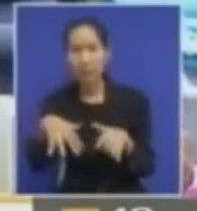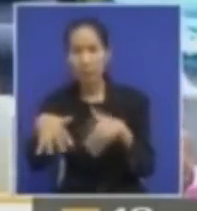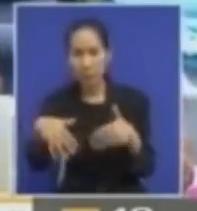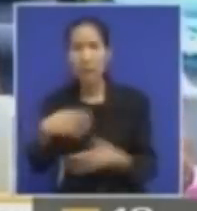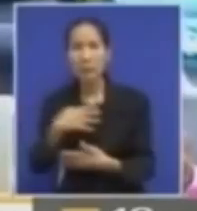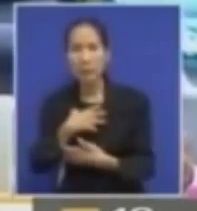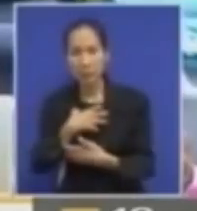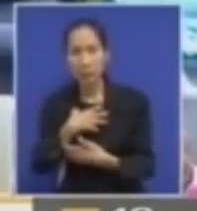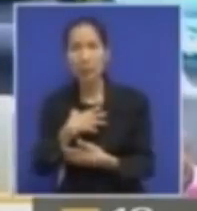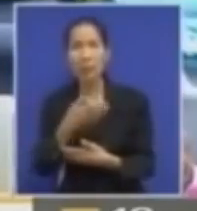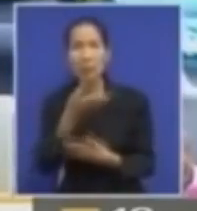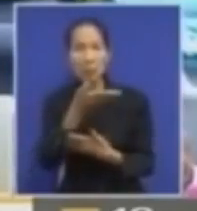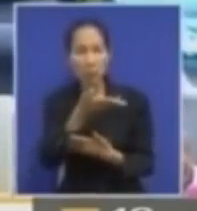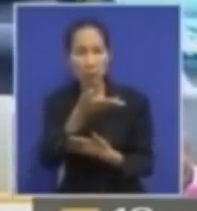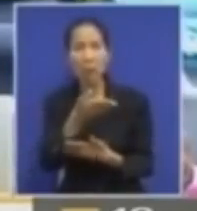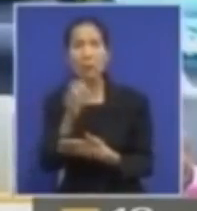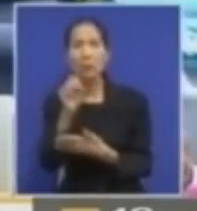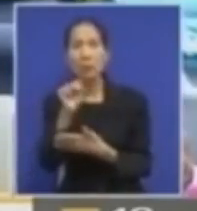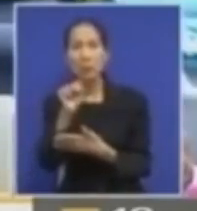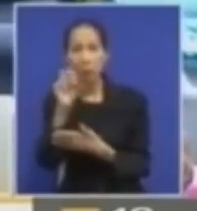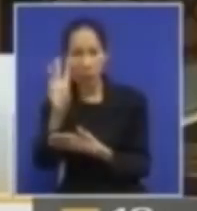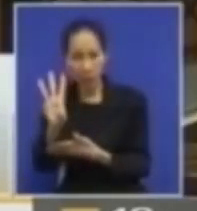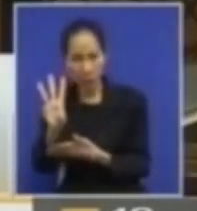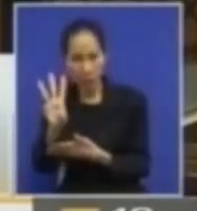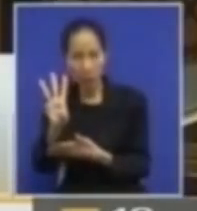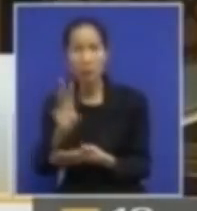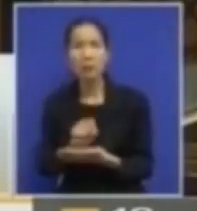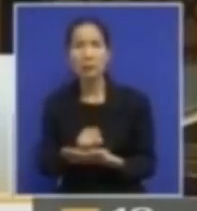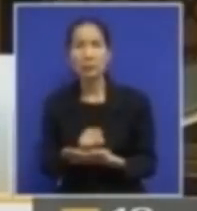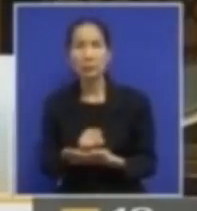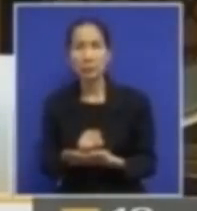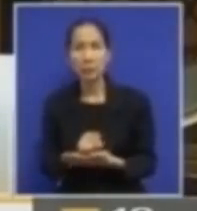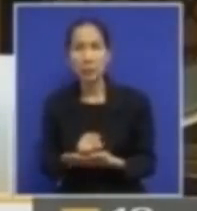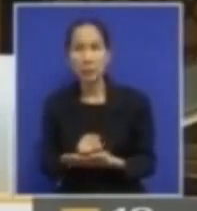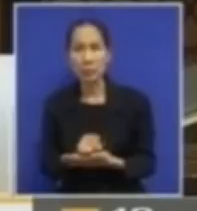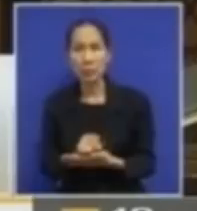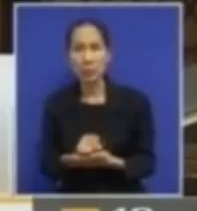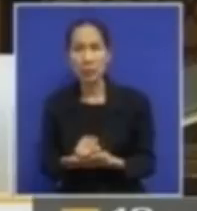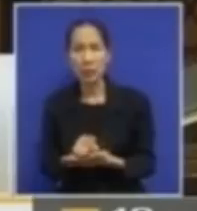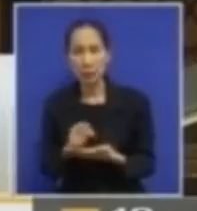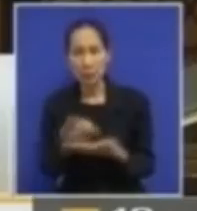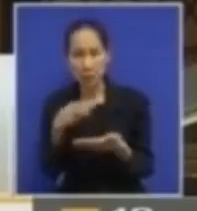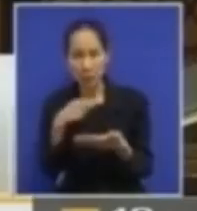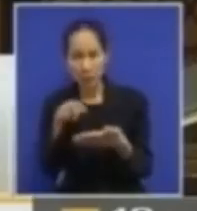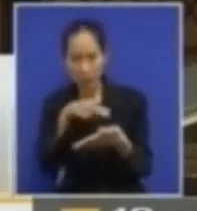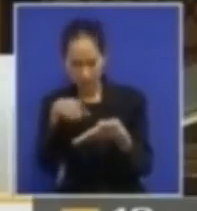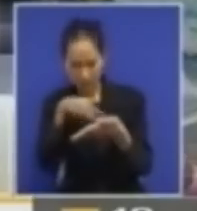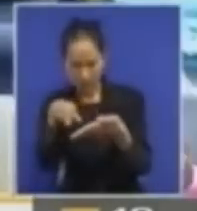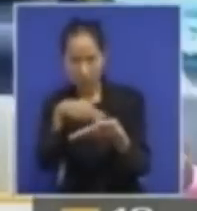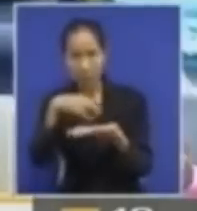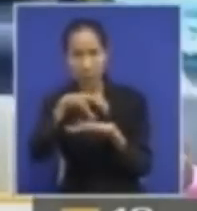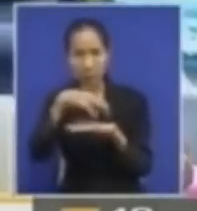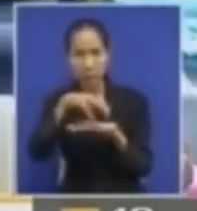ร้องขอไปยังท่านสมาชิกวุฒิสภานะครับขออนุญาตท่านประธานครับผมขออนุญาตอ่านท่านประธานอยู่ไกลไม่เห็น